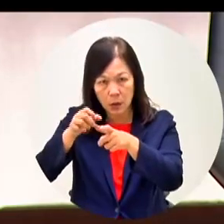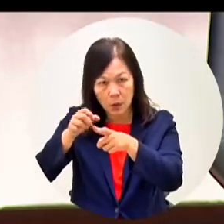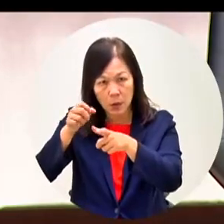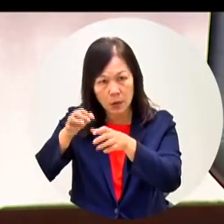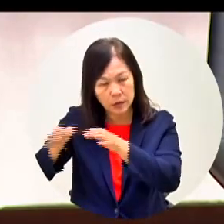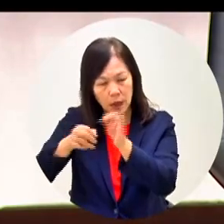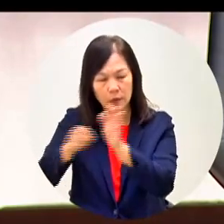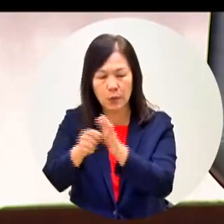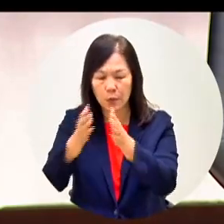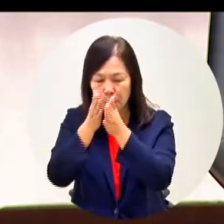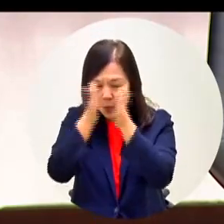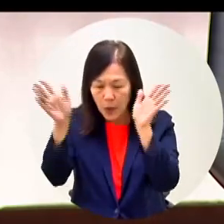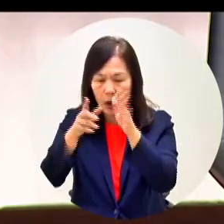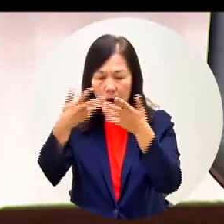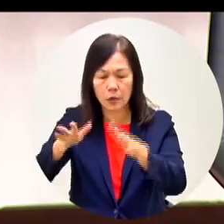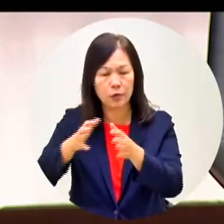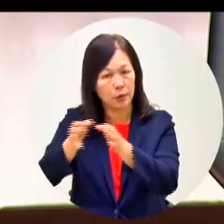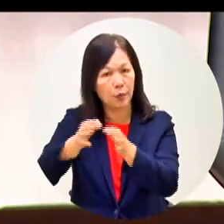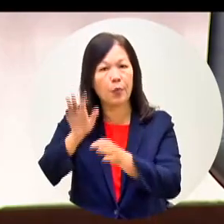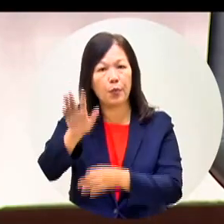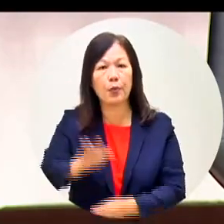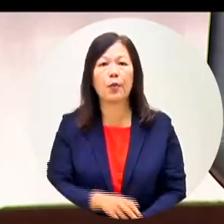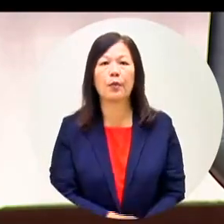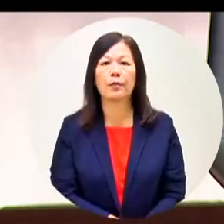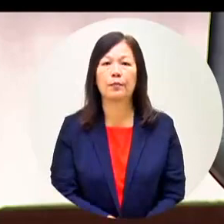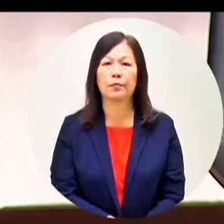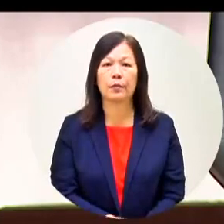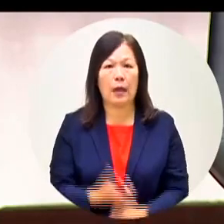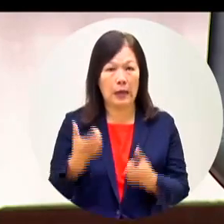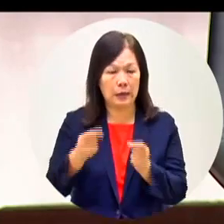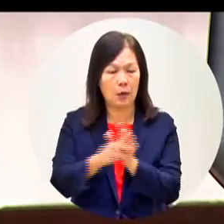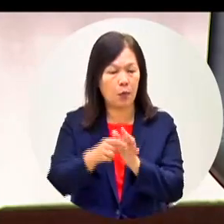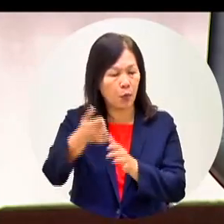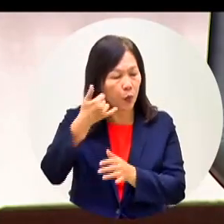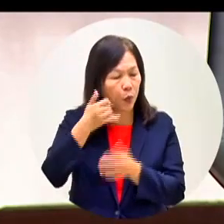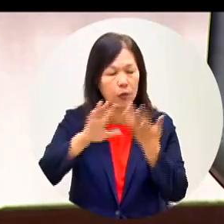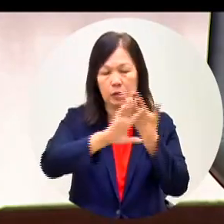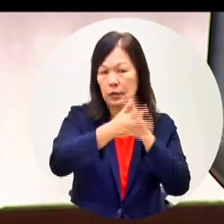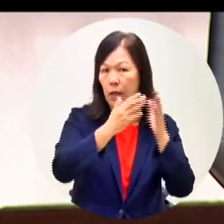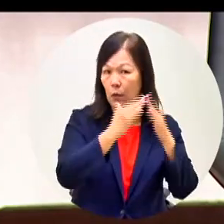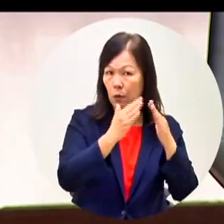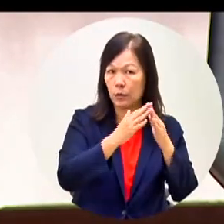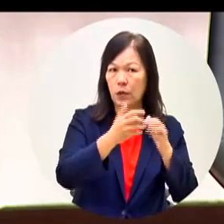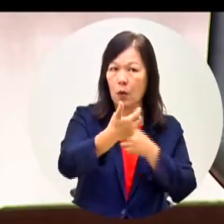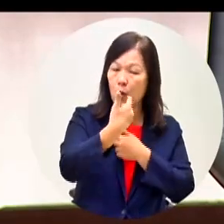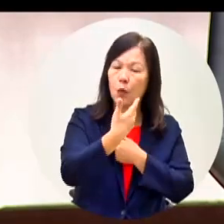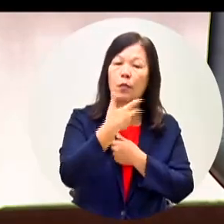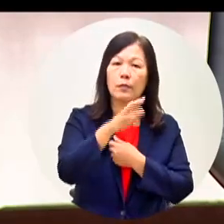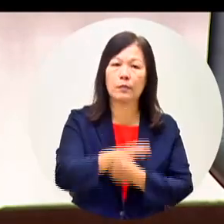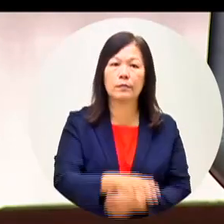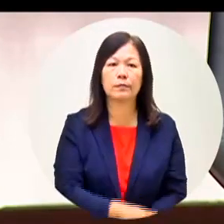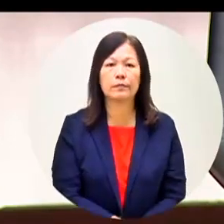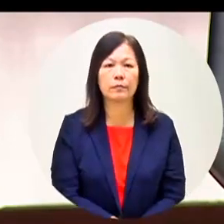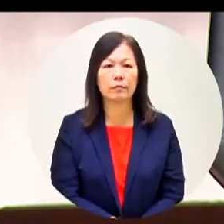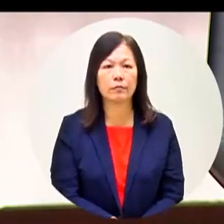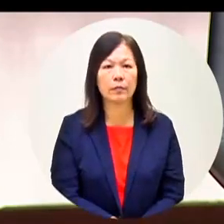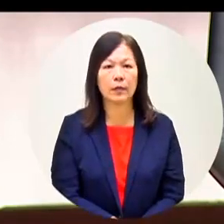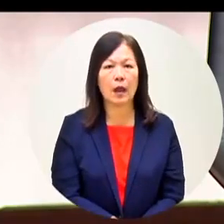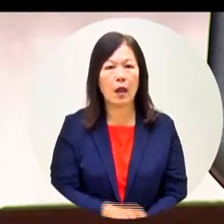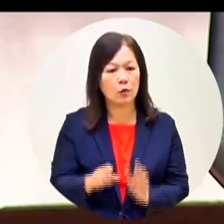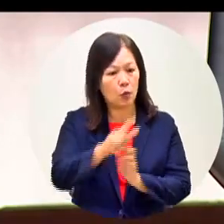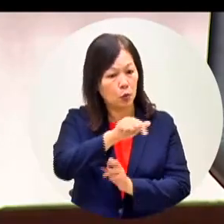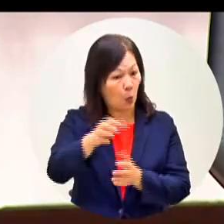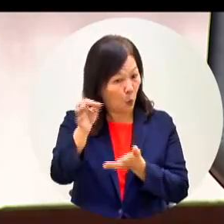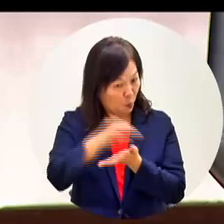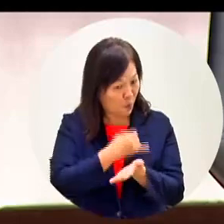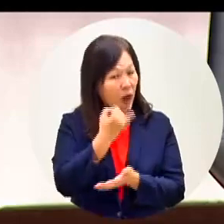边我也接获到有一些别的国家在询问我们说， 东西卖得出去，高雄现在常常讲